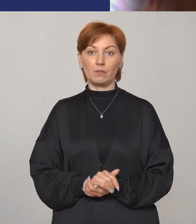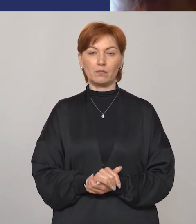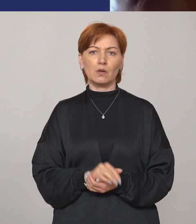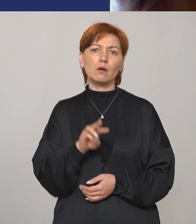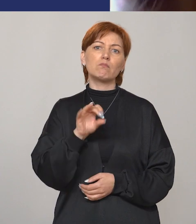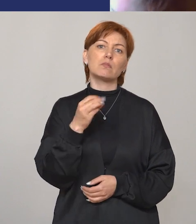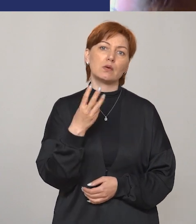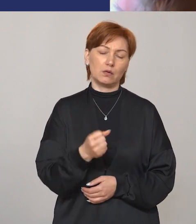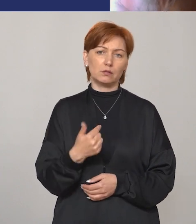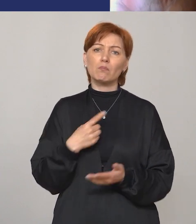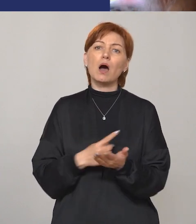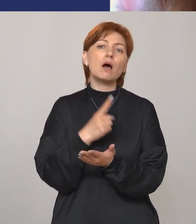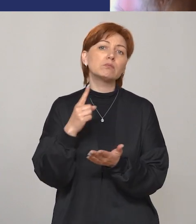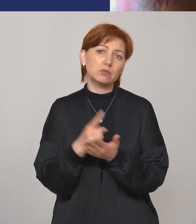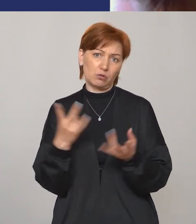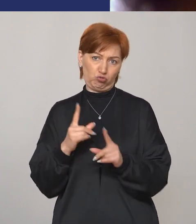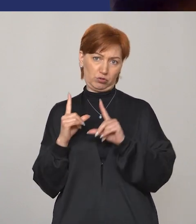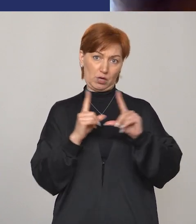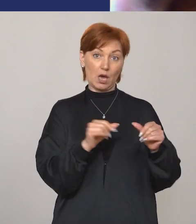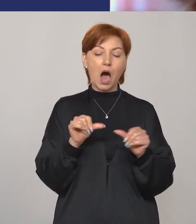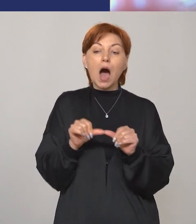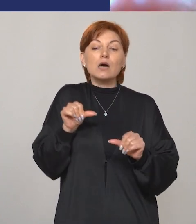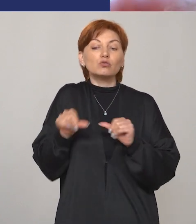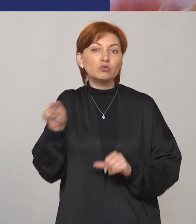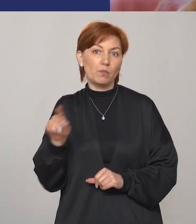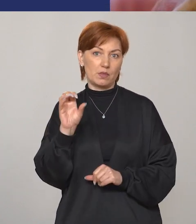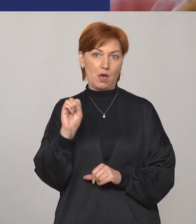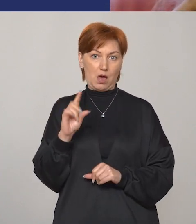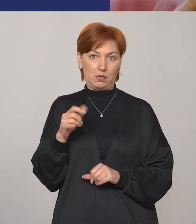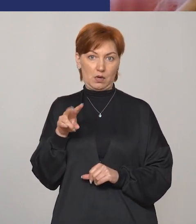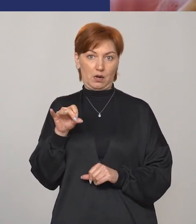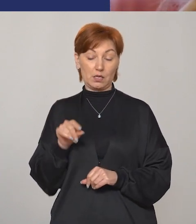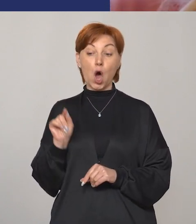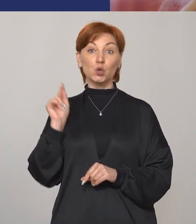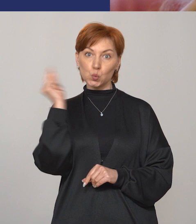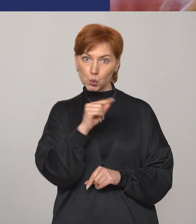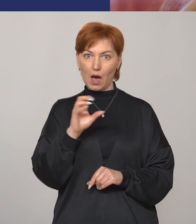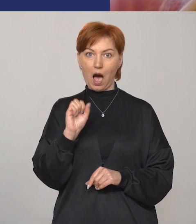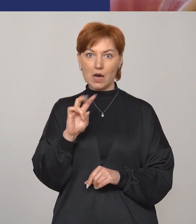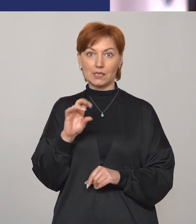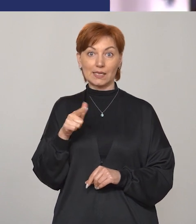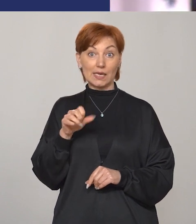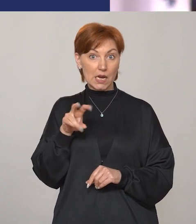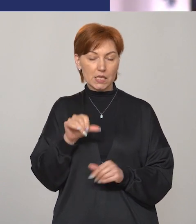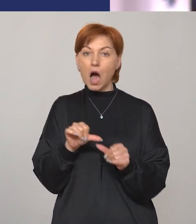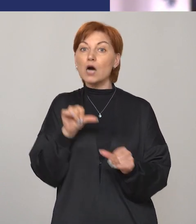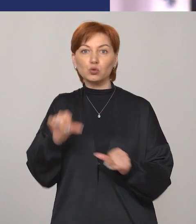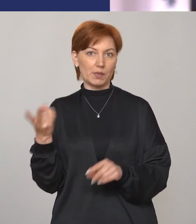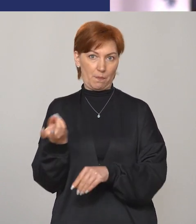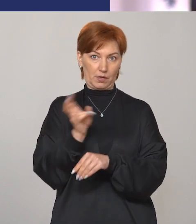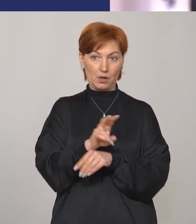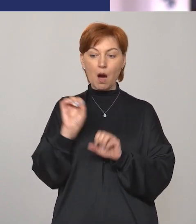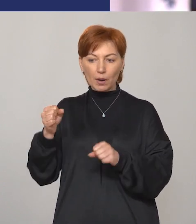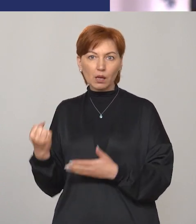Миш... Ну, нам обязательно нужно идти. Особенно Ангелине. Туда Ангелине особенно надо бы пойти. Могла бы